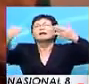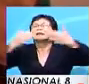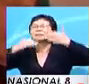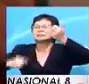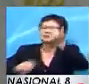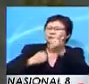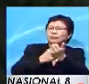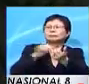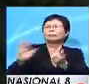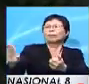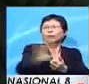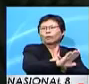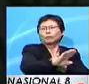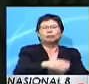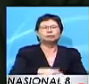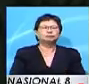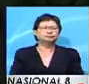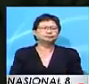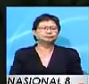and your praise.